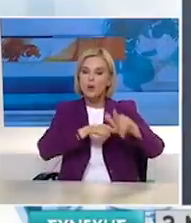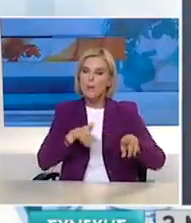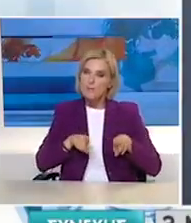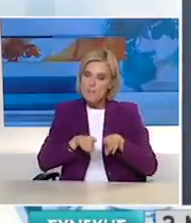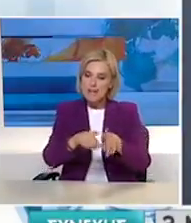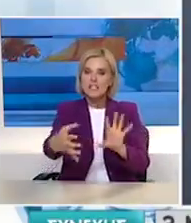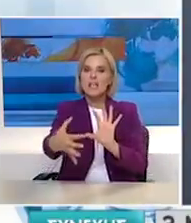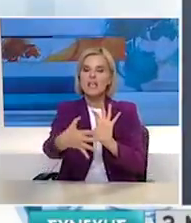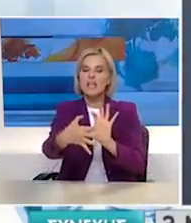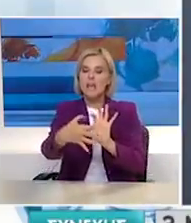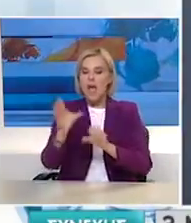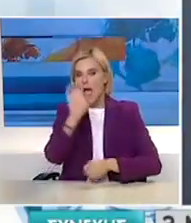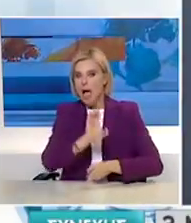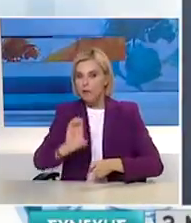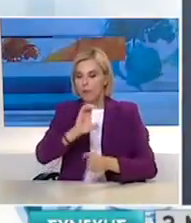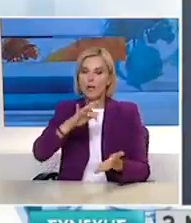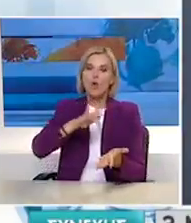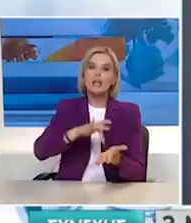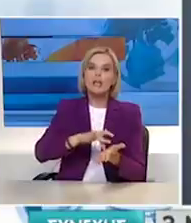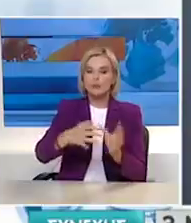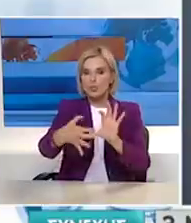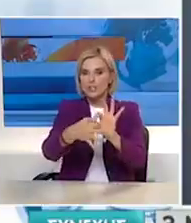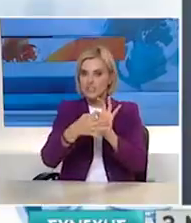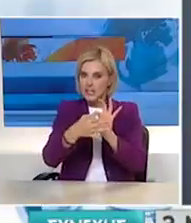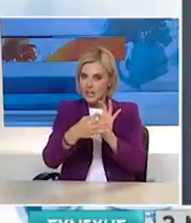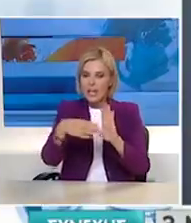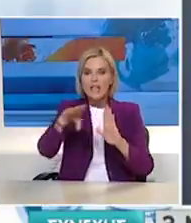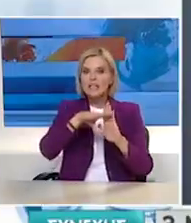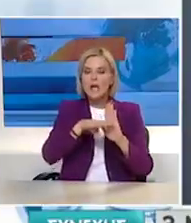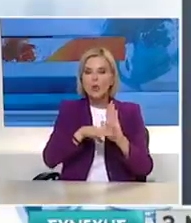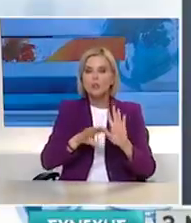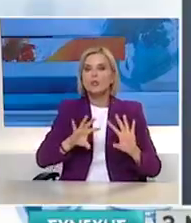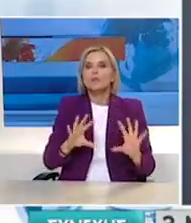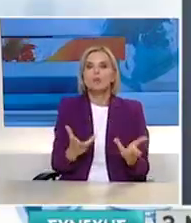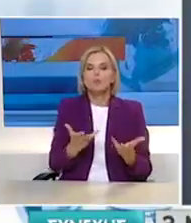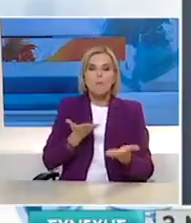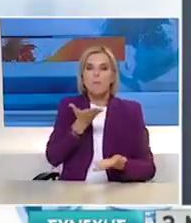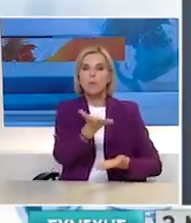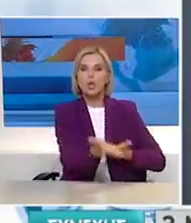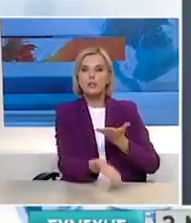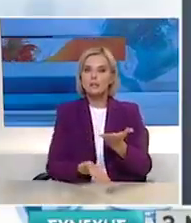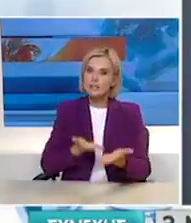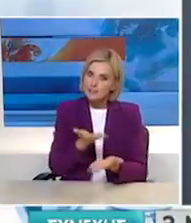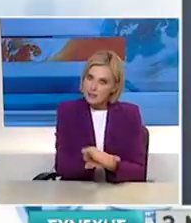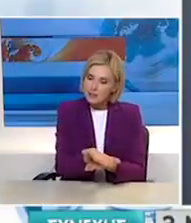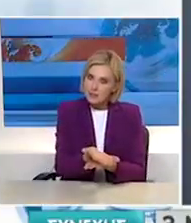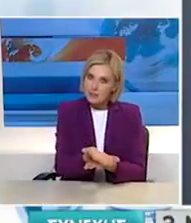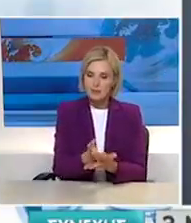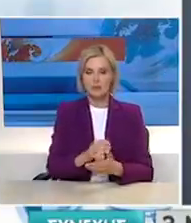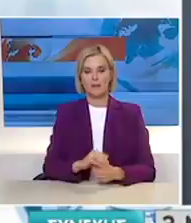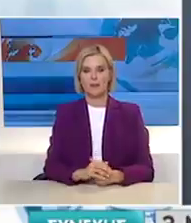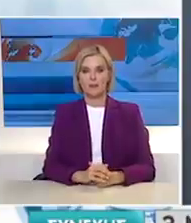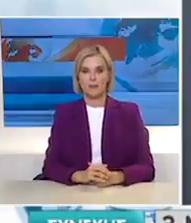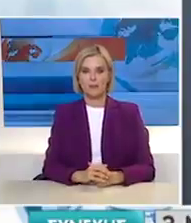Ευρωπαϊκό Κέντρο Ελέγχου Νόσων που αφορούν τις αερομεταφορές και τους κανόνες που προτείνεται να γίνονται. Μάλιστα